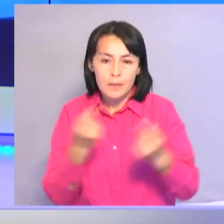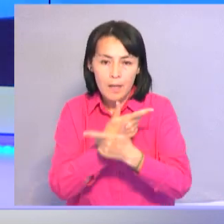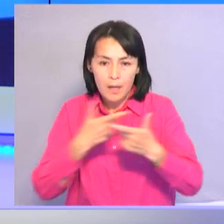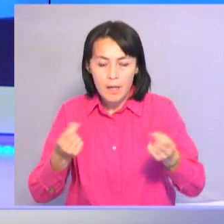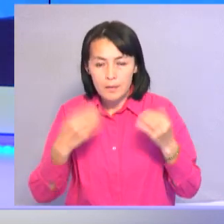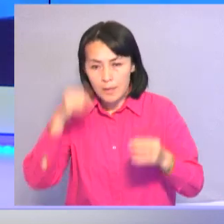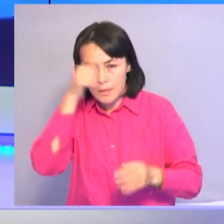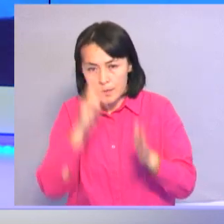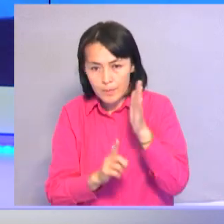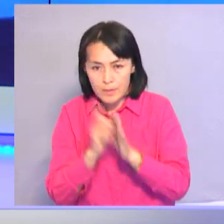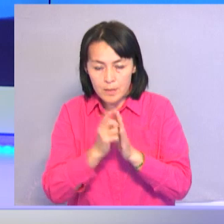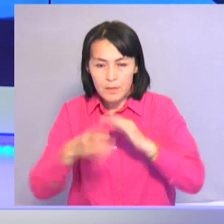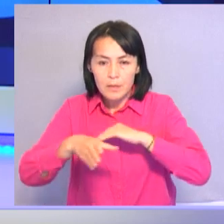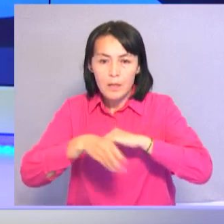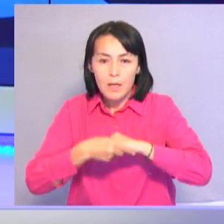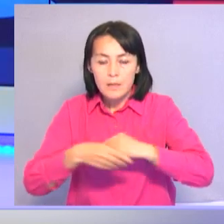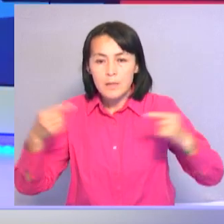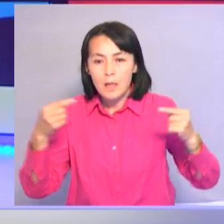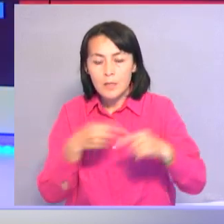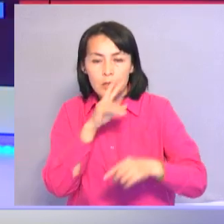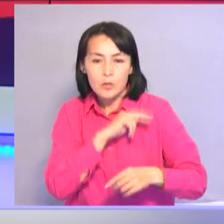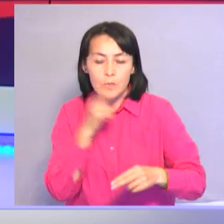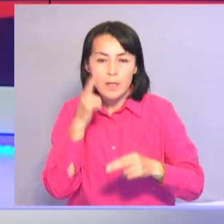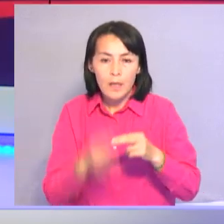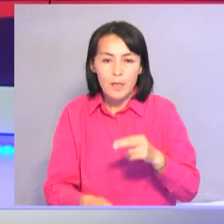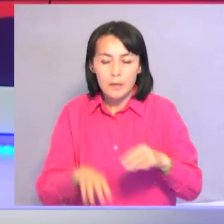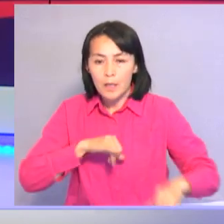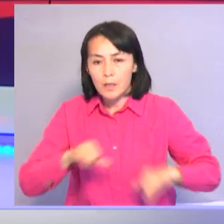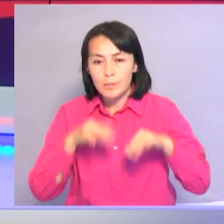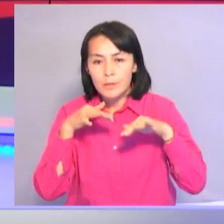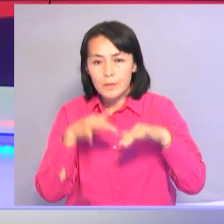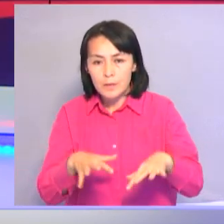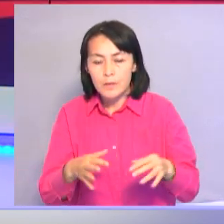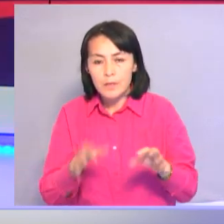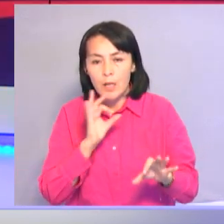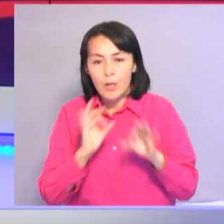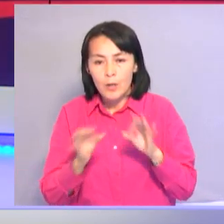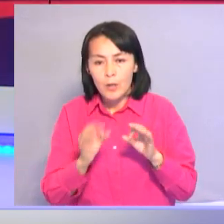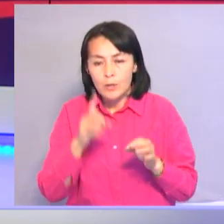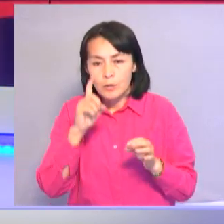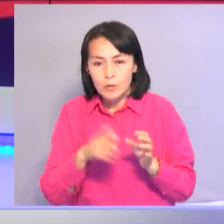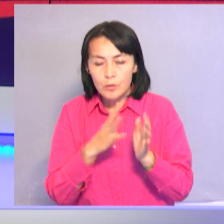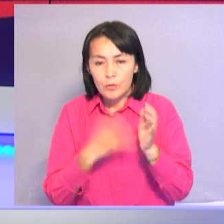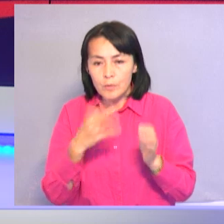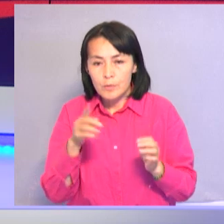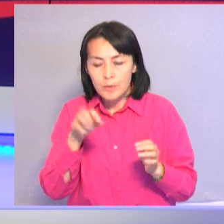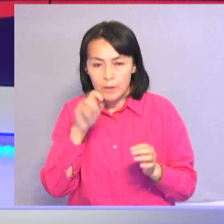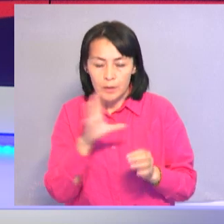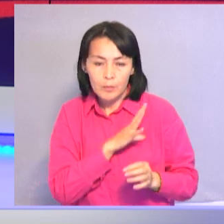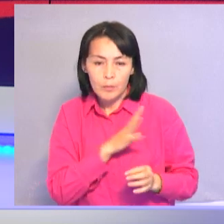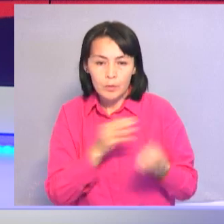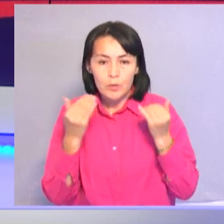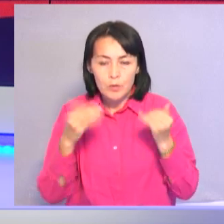хабарлады. Жыл басынан бері сыбайлас жемқорлыққа қарсы қызмет аяқталған қылмыстық істер шеңберінде шамамен 195 миллиард тенгені